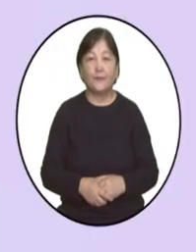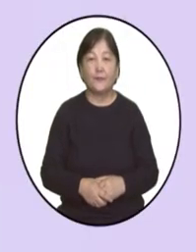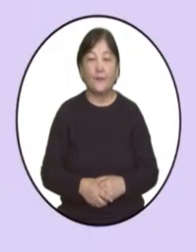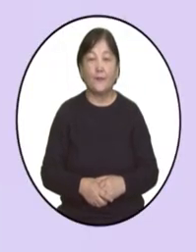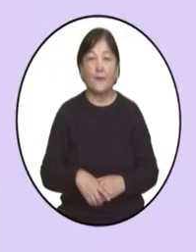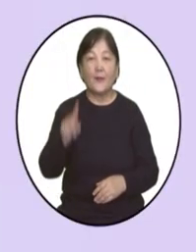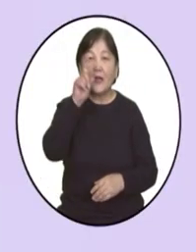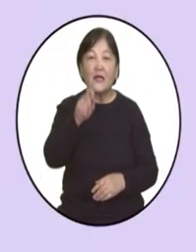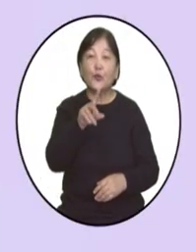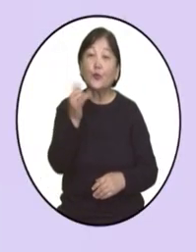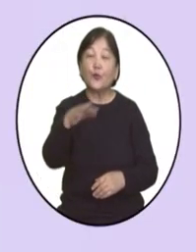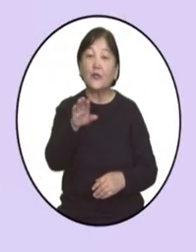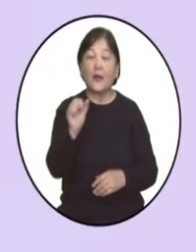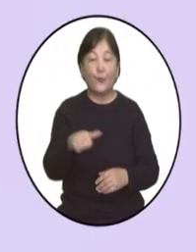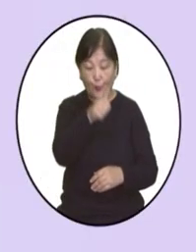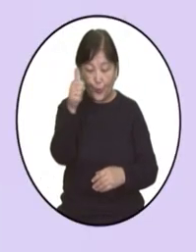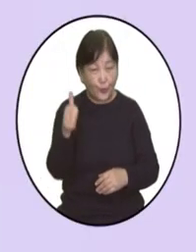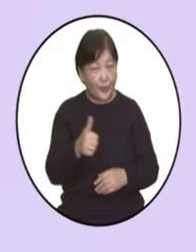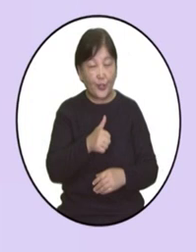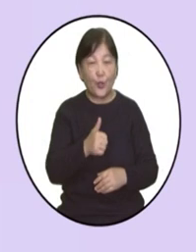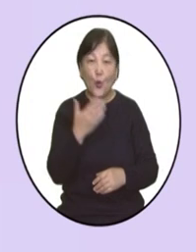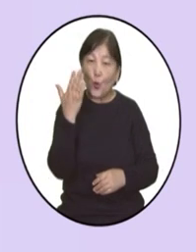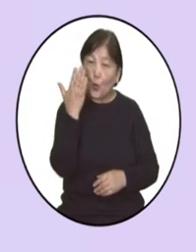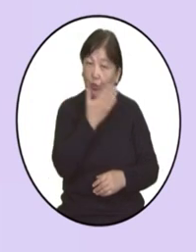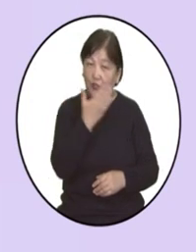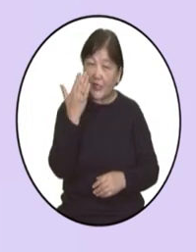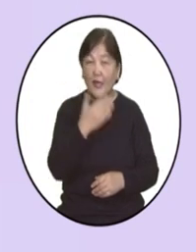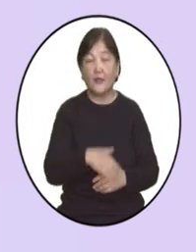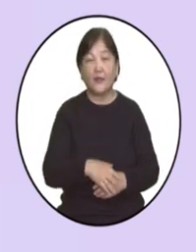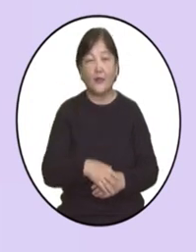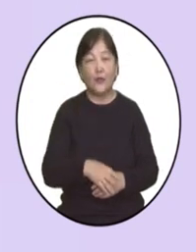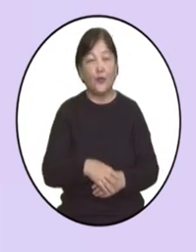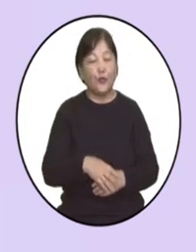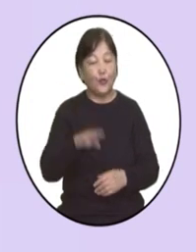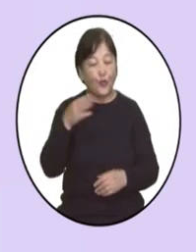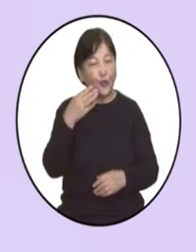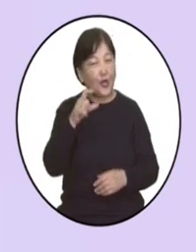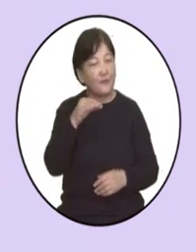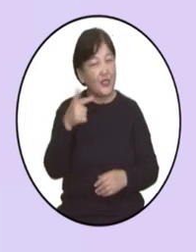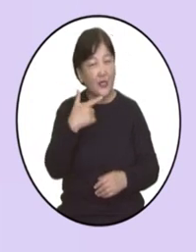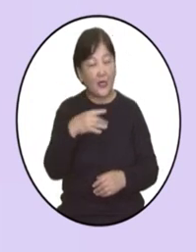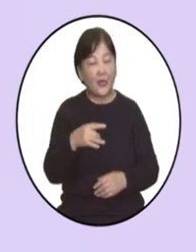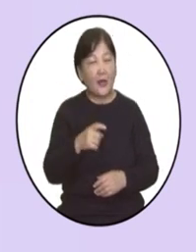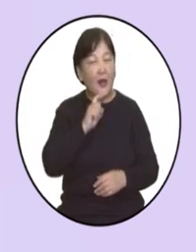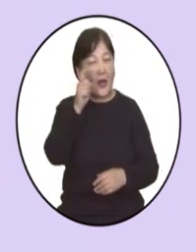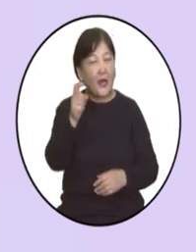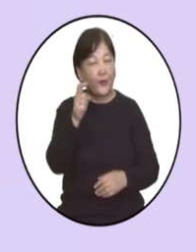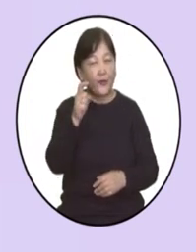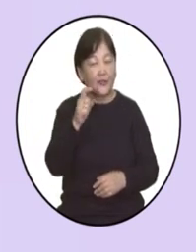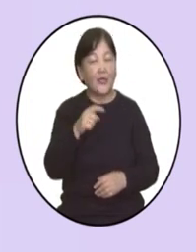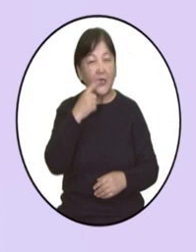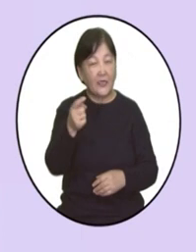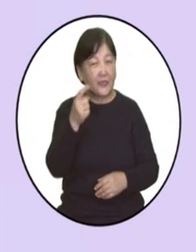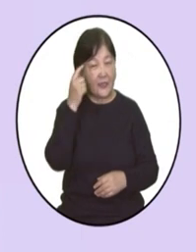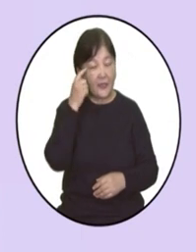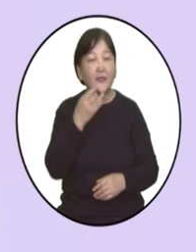За асуултуудаа бүгдийг уншаад бас тодорхой хэмжээгээр хариултаа хариулахад бэлэн болсон